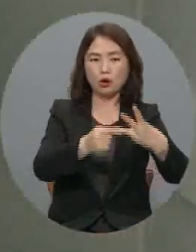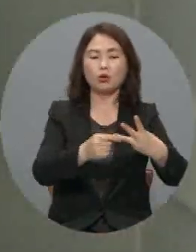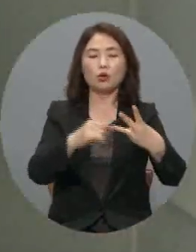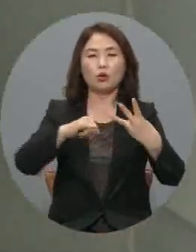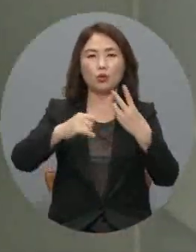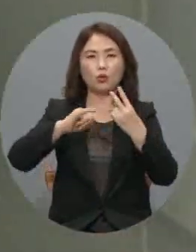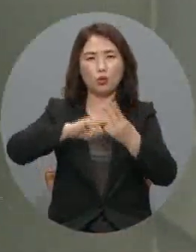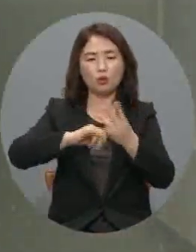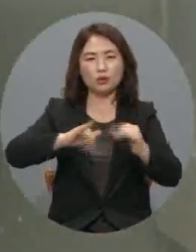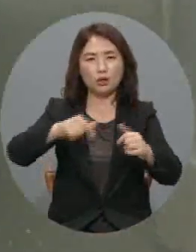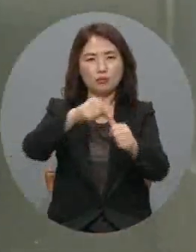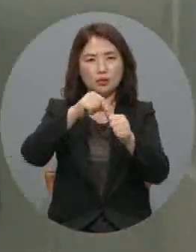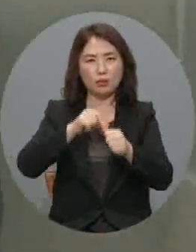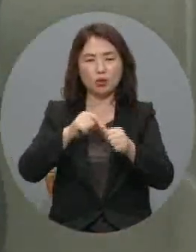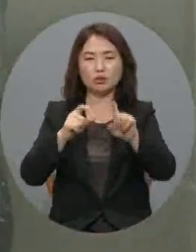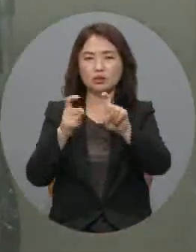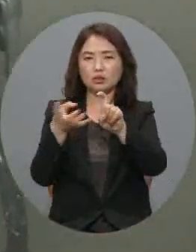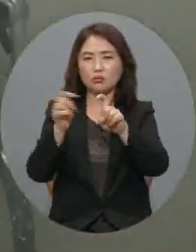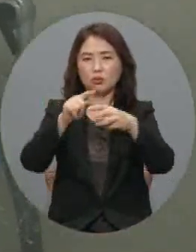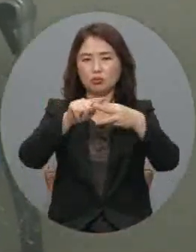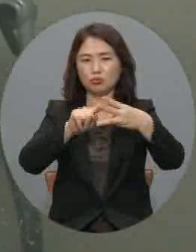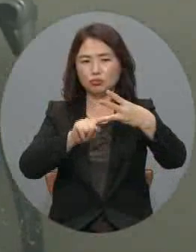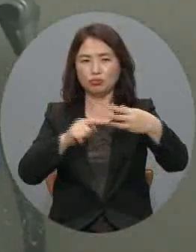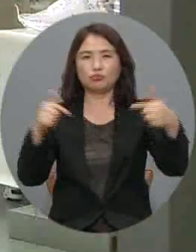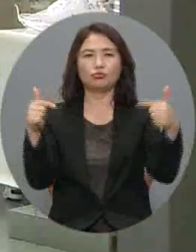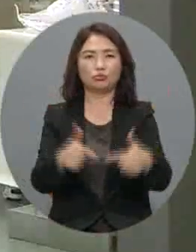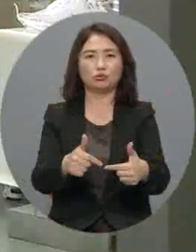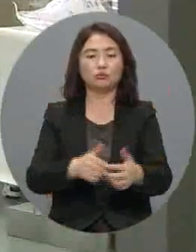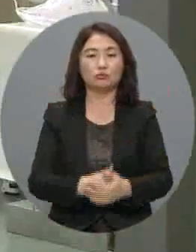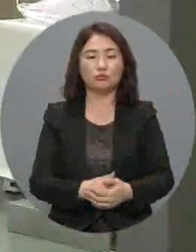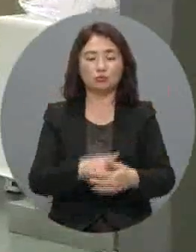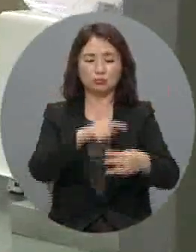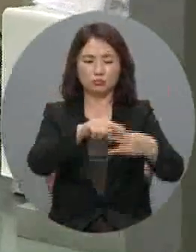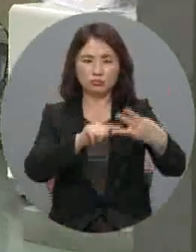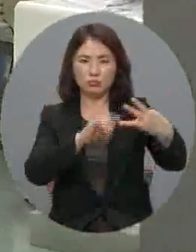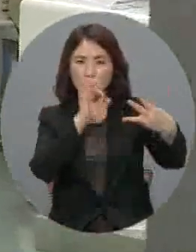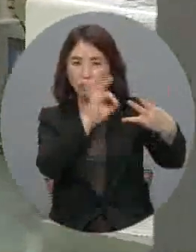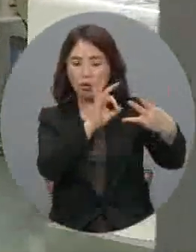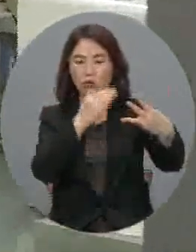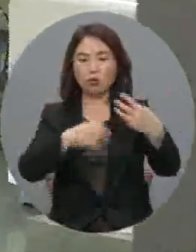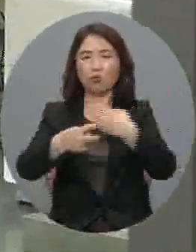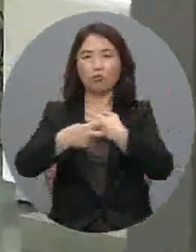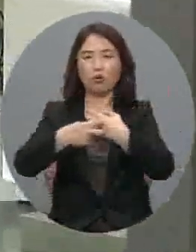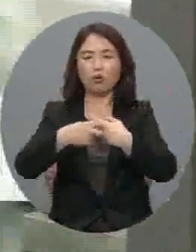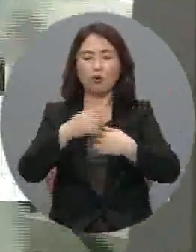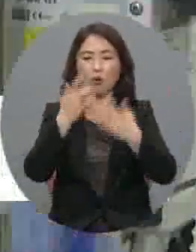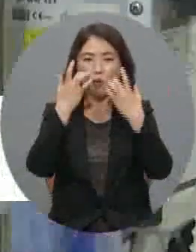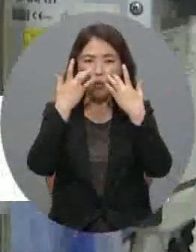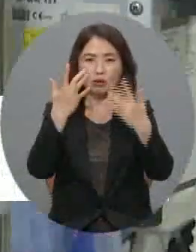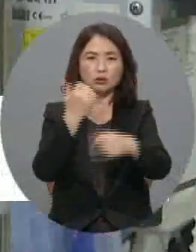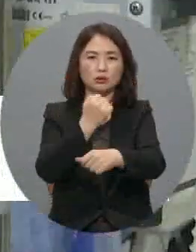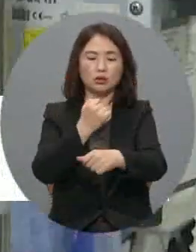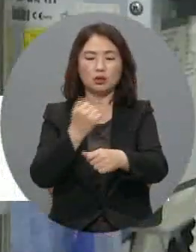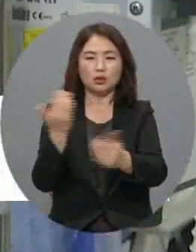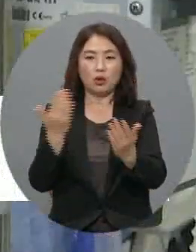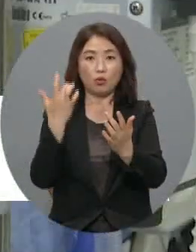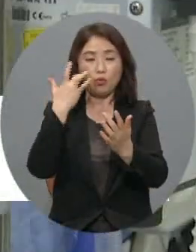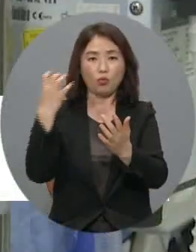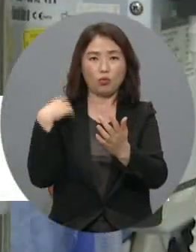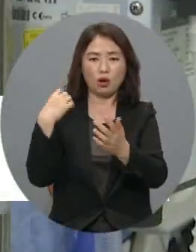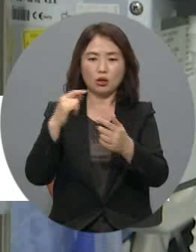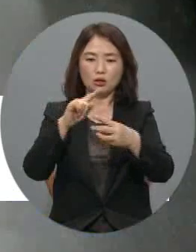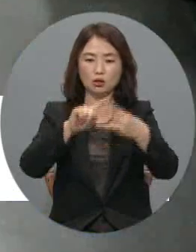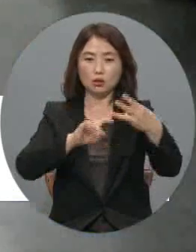필수 의료진 영입 예산 10억 원도 삭감됐습니다. 하나같이 공공병원의 정체성을 또렷이 드러내는 바로